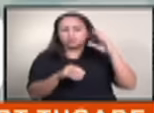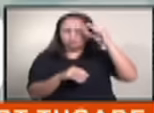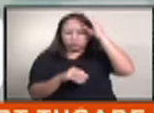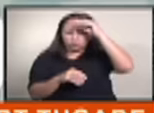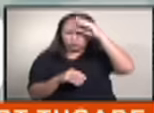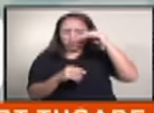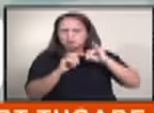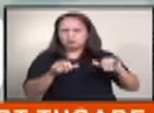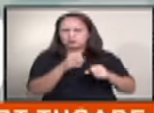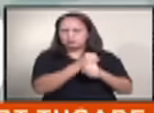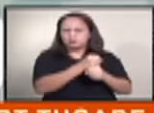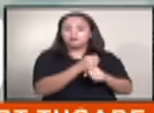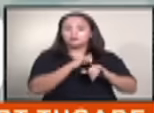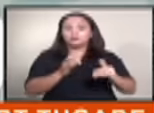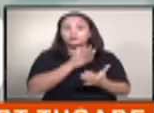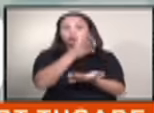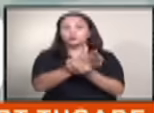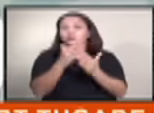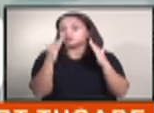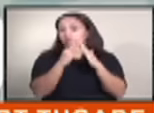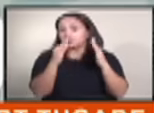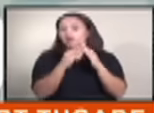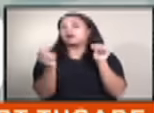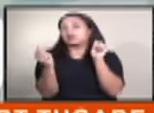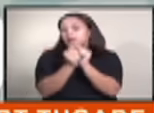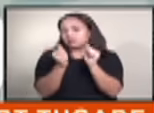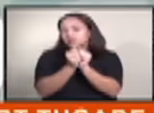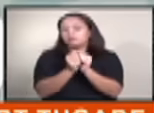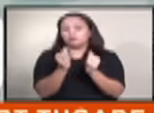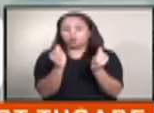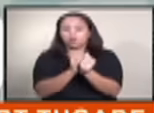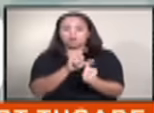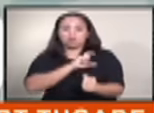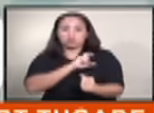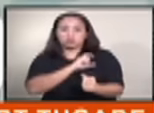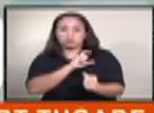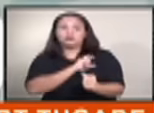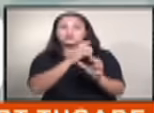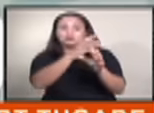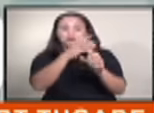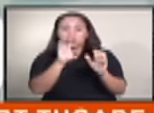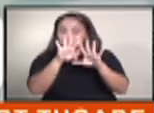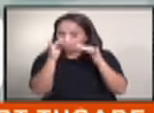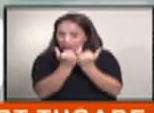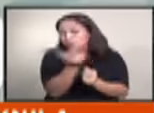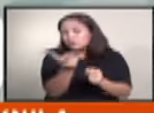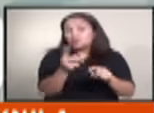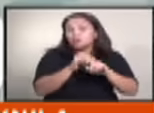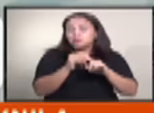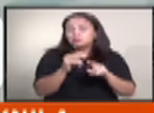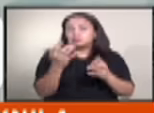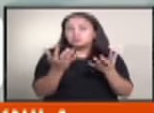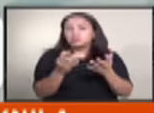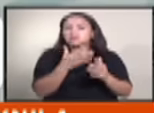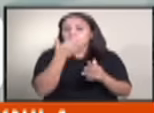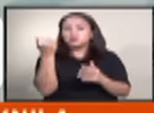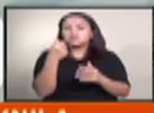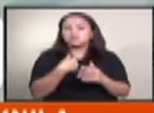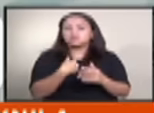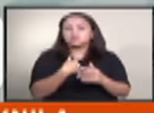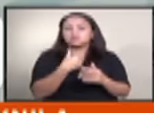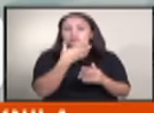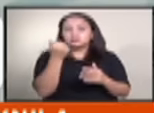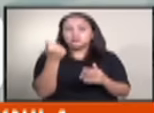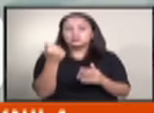partner, nagmamatigas. So pupunta ho tayo sa bahay niya, kasama po yung mga taga-PNP at barangay. Kunin na po natin yung bata. Ano po, madam? Papapuntahin niyo na lang po dito